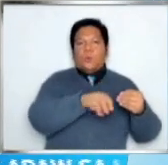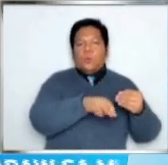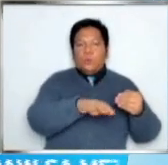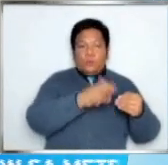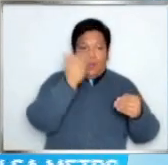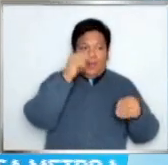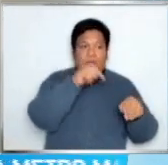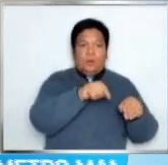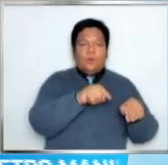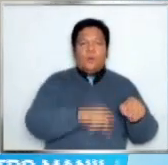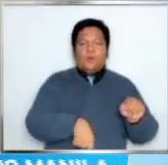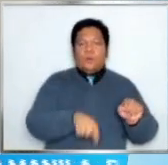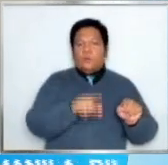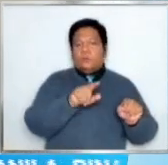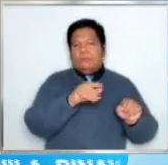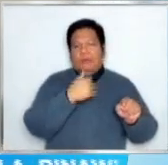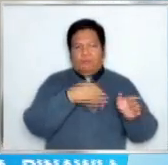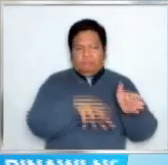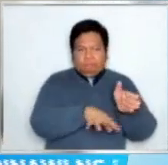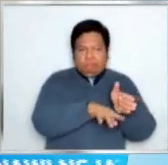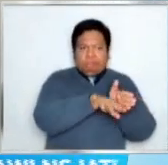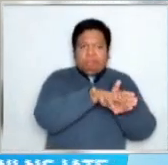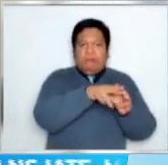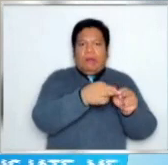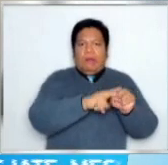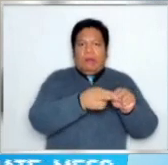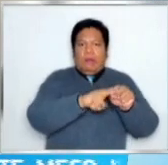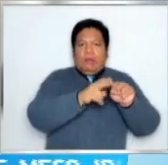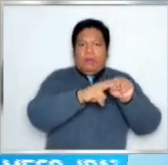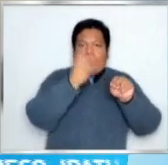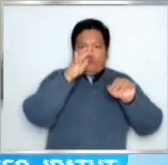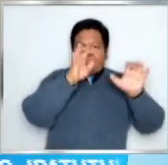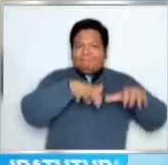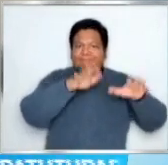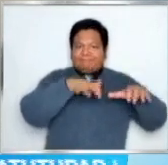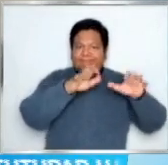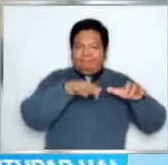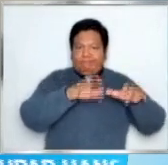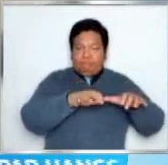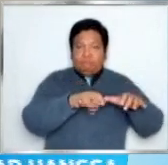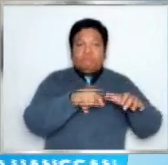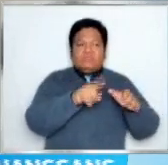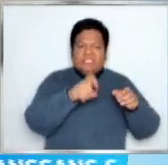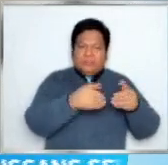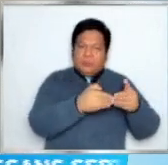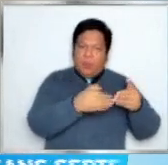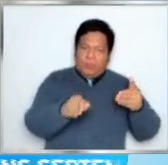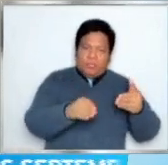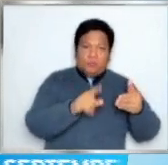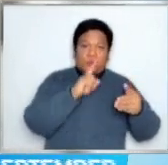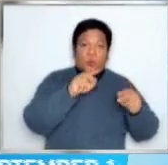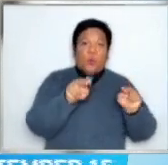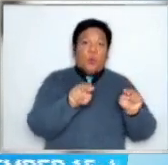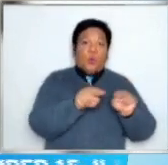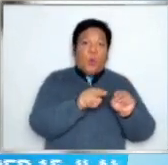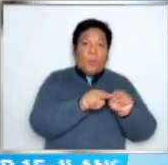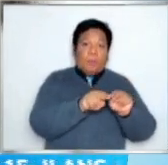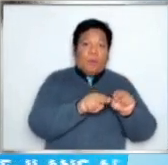Dam at patuloy na tumataas dahil sa bagyong Jolina. Lampas na ito sa normal high water level na 101